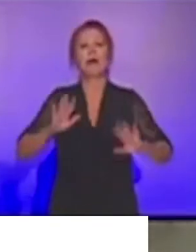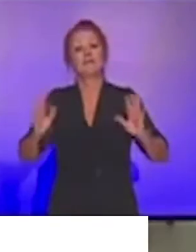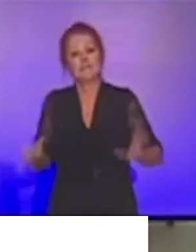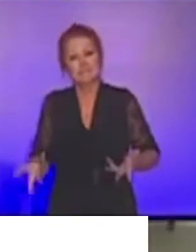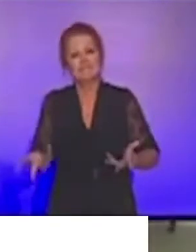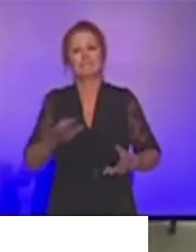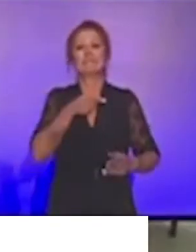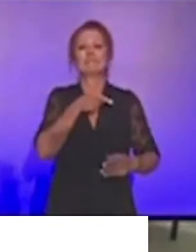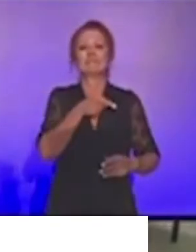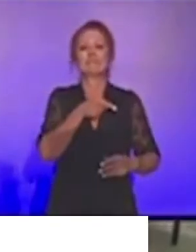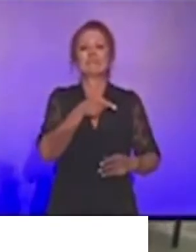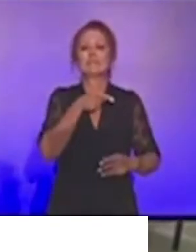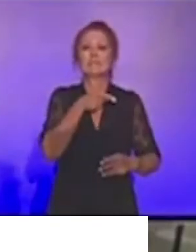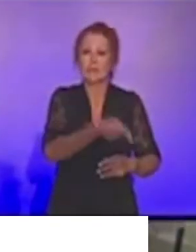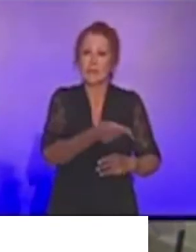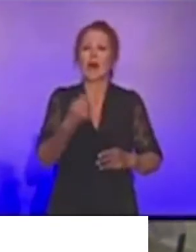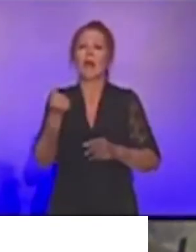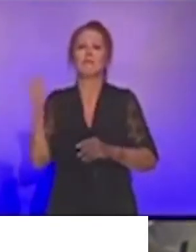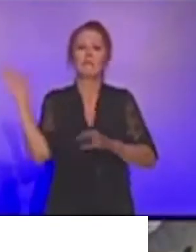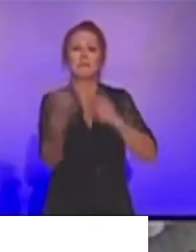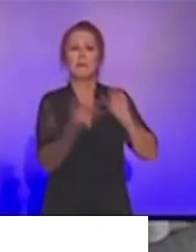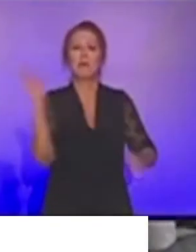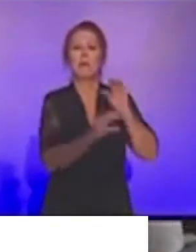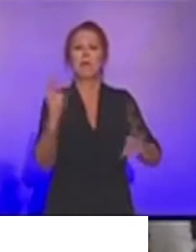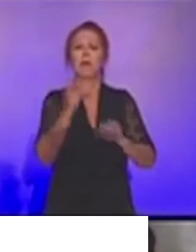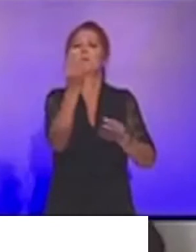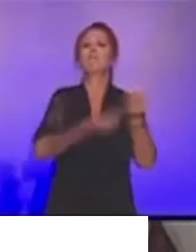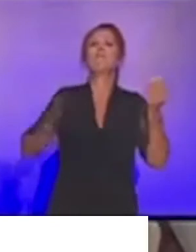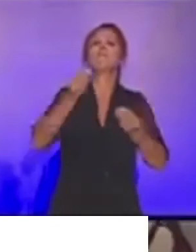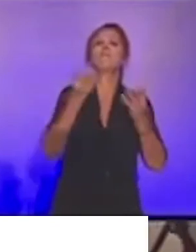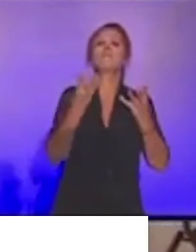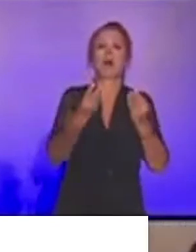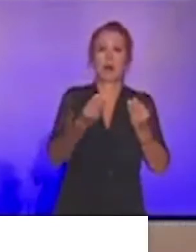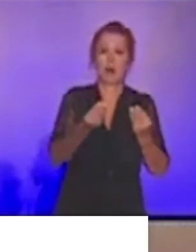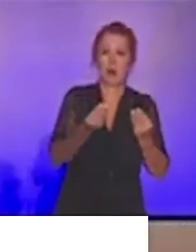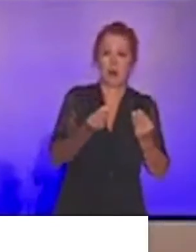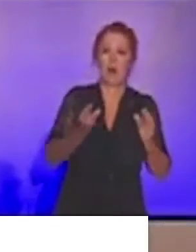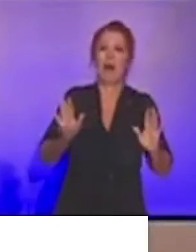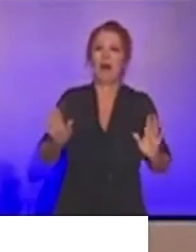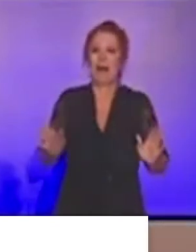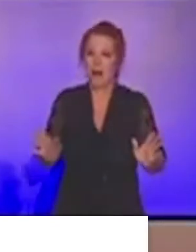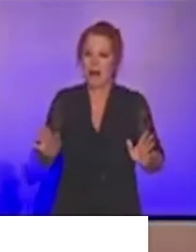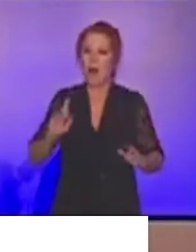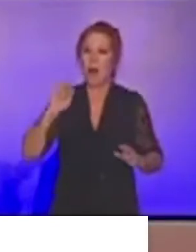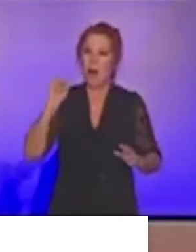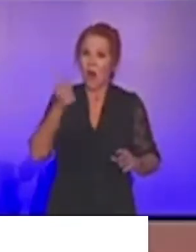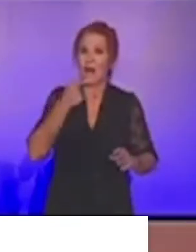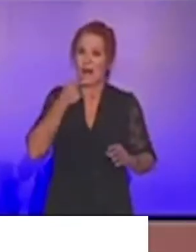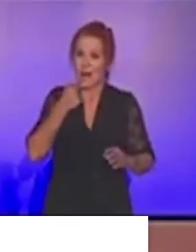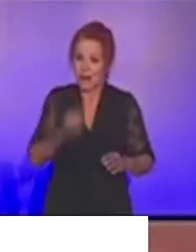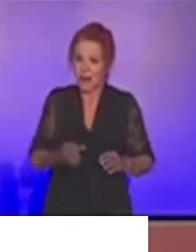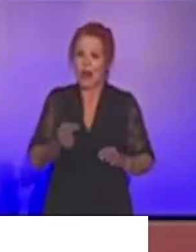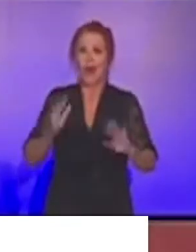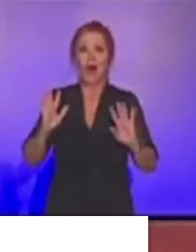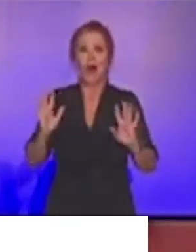θα συρρεύσει ποταμός επενδύσεων. Όμως όλοι δεν σταματούν να επισημαίνουν ότι